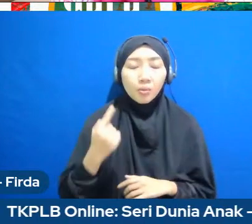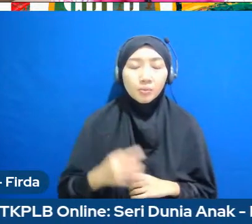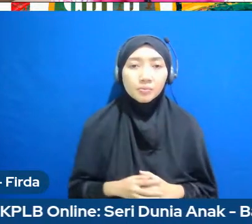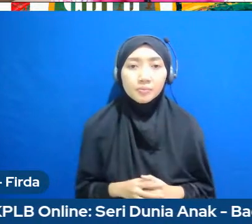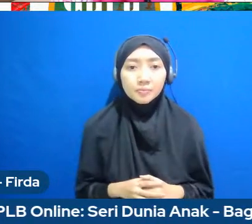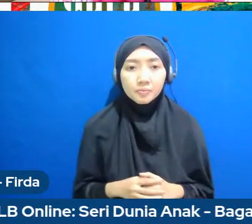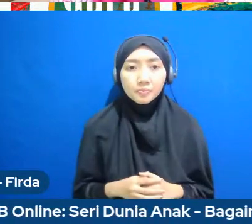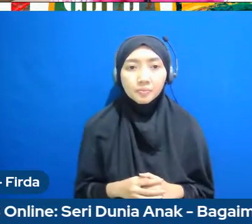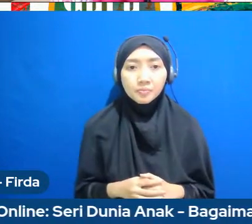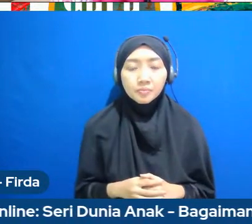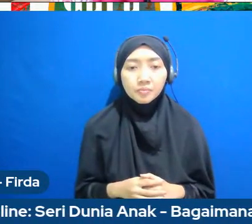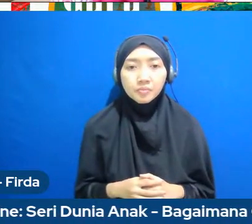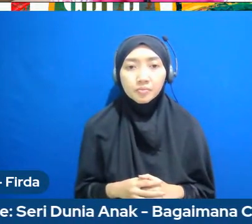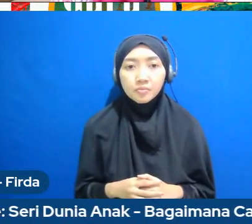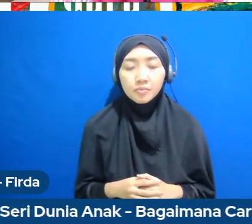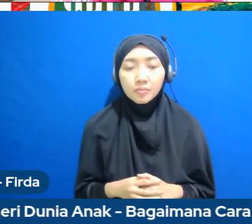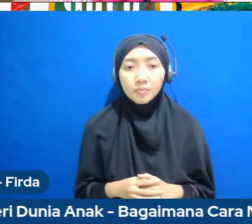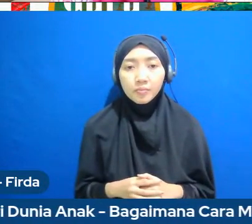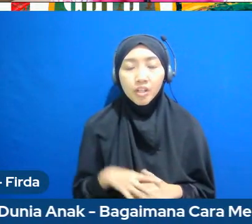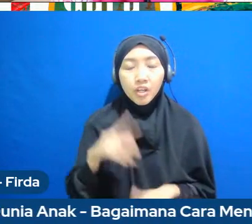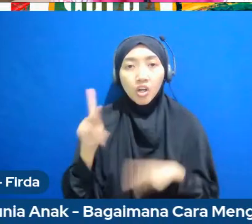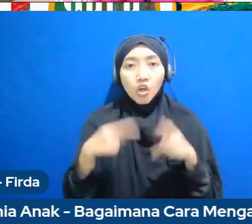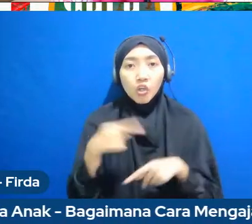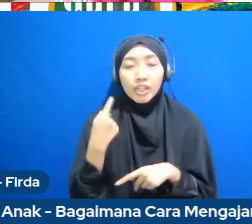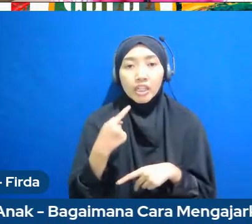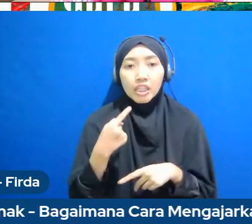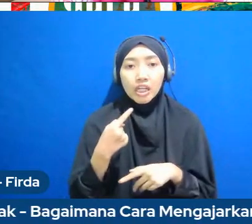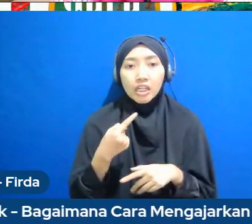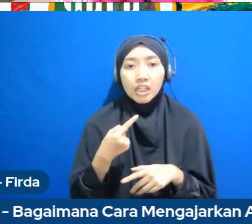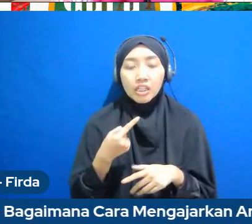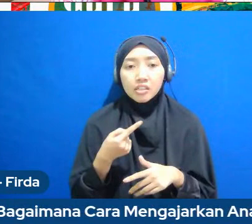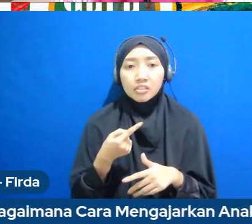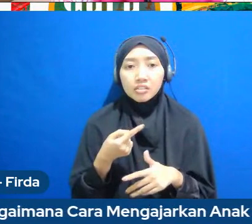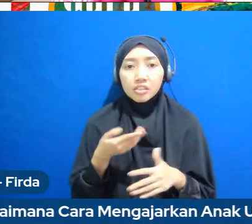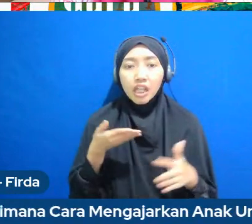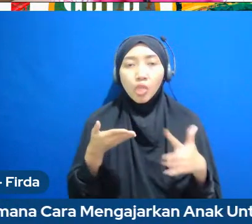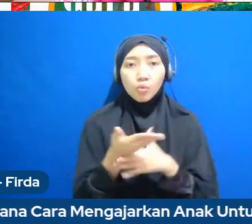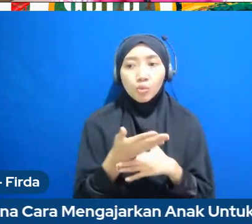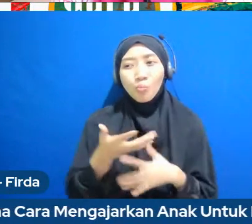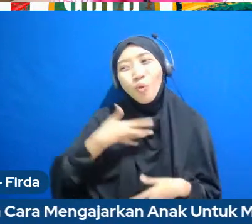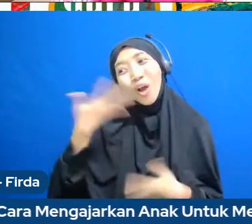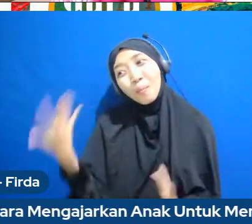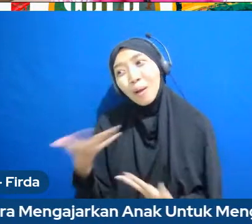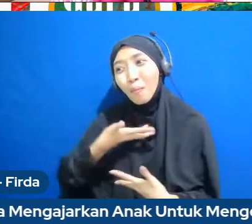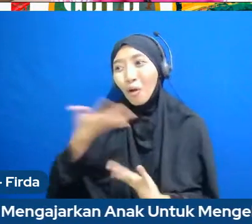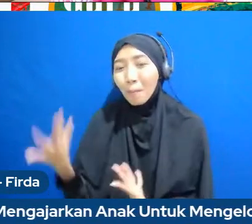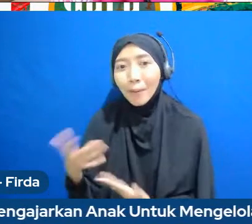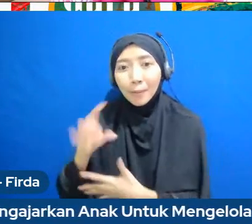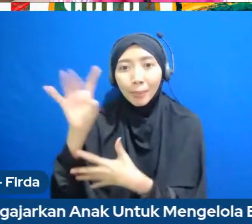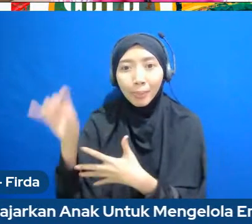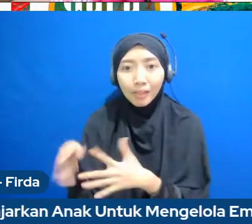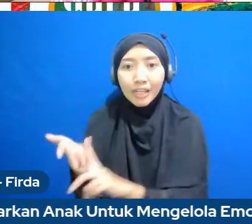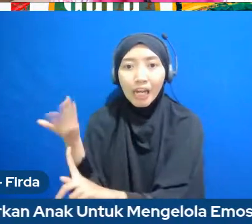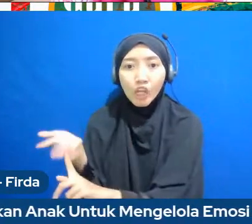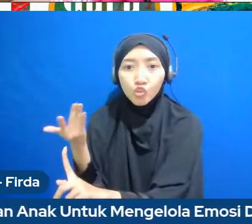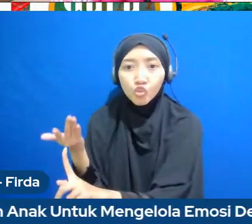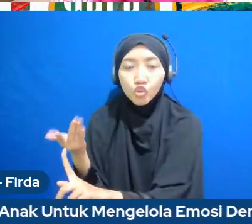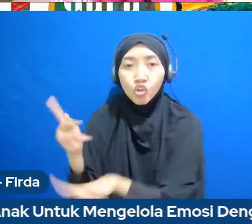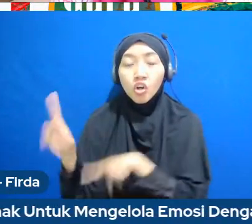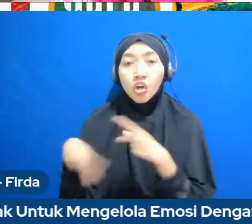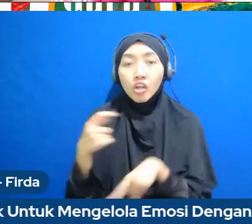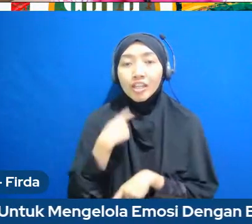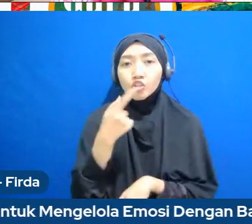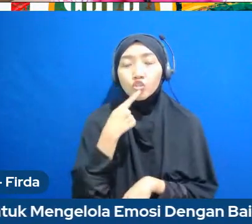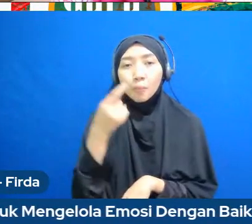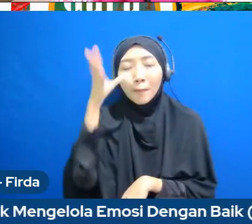Nah, terus kan kalau kita ngambil jalan pintas kan dirayu kan, kamu mau apa, bla bla bla gitu kan ya. Tapi kalau kita coba